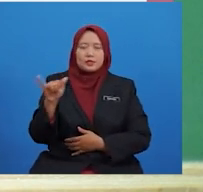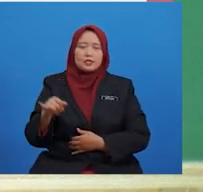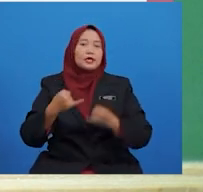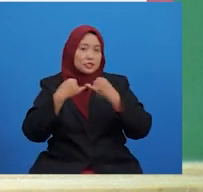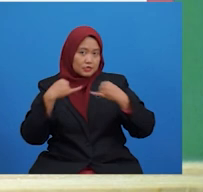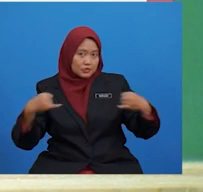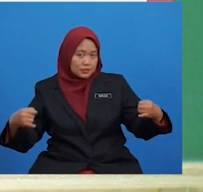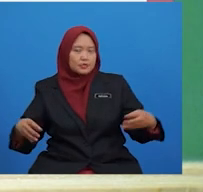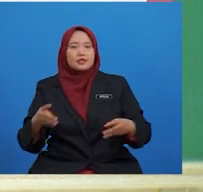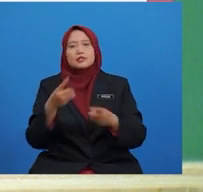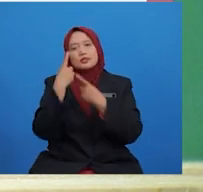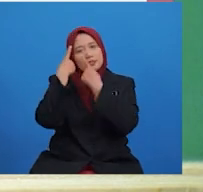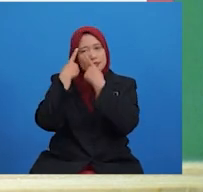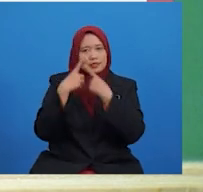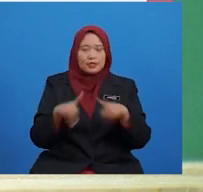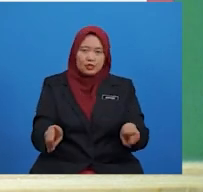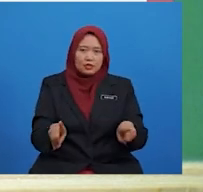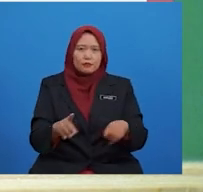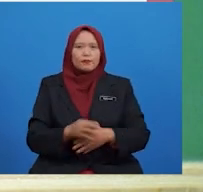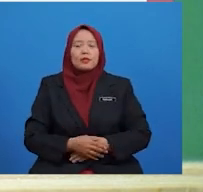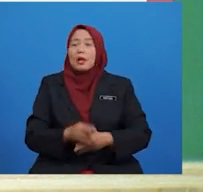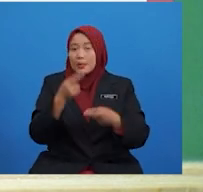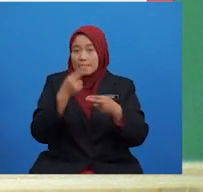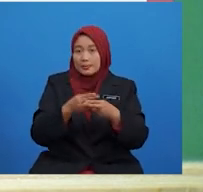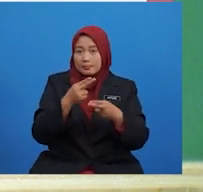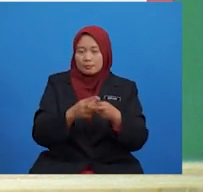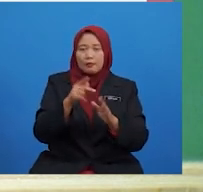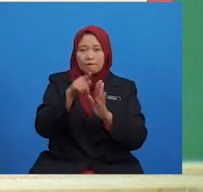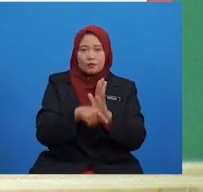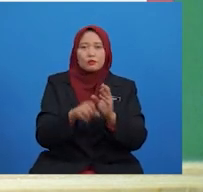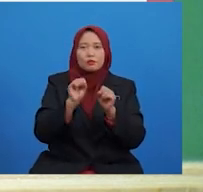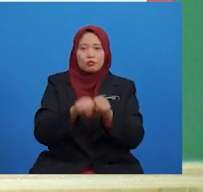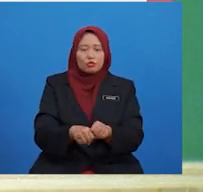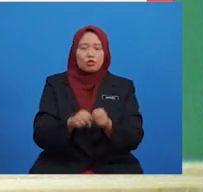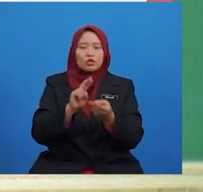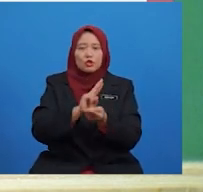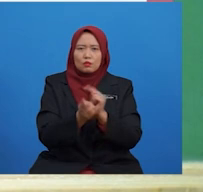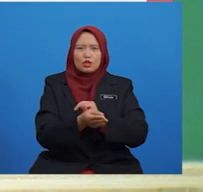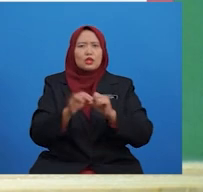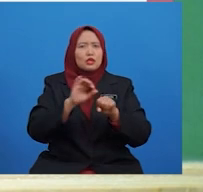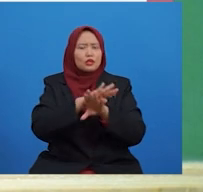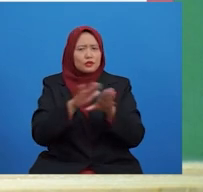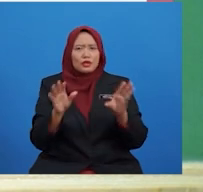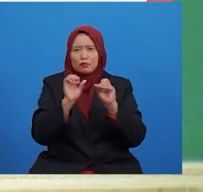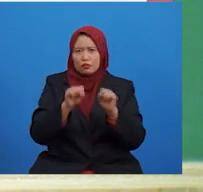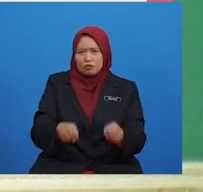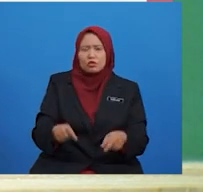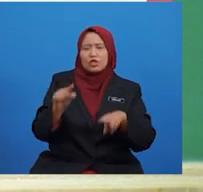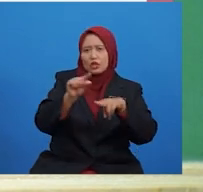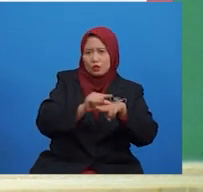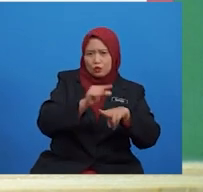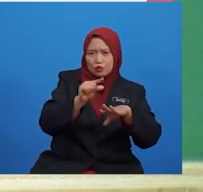pemboleh ubah tidak boleh menggunakan perkataan simpanan atau reserve word sesuatu